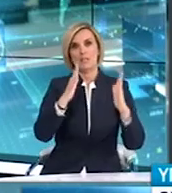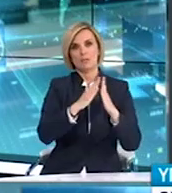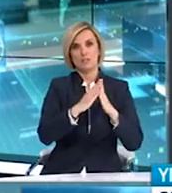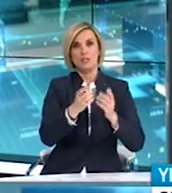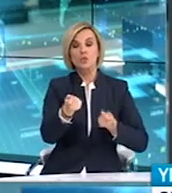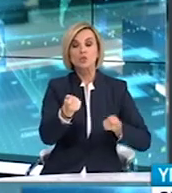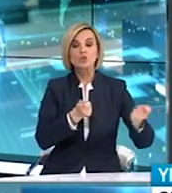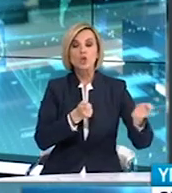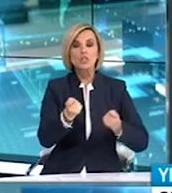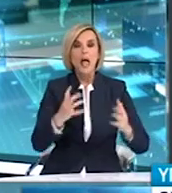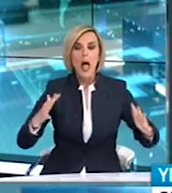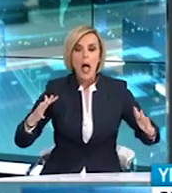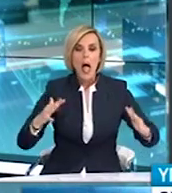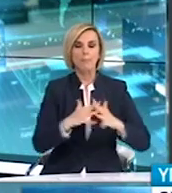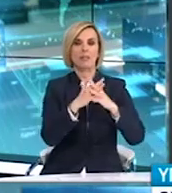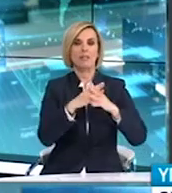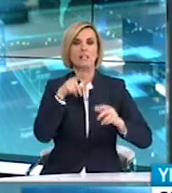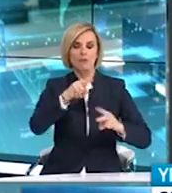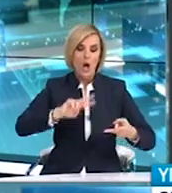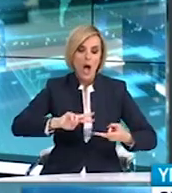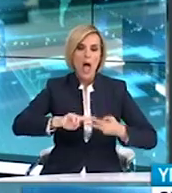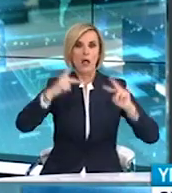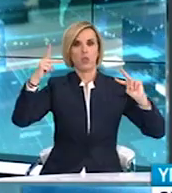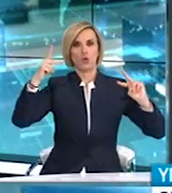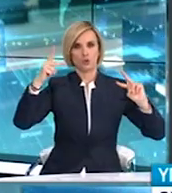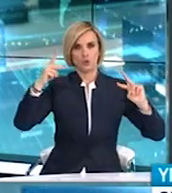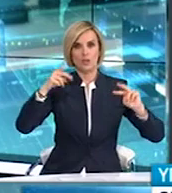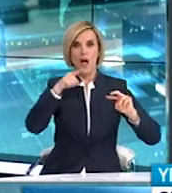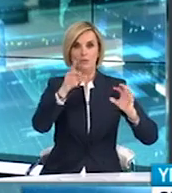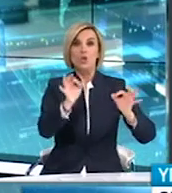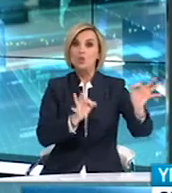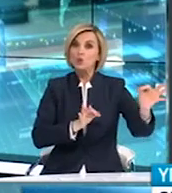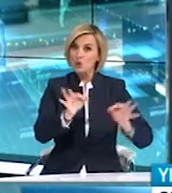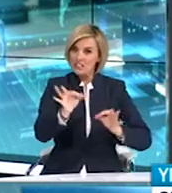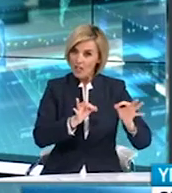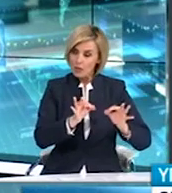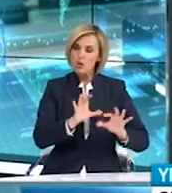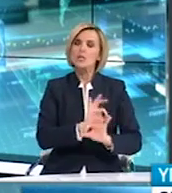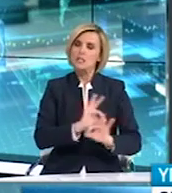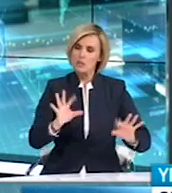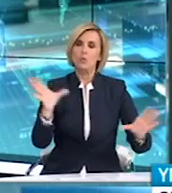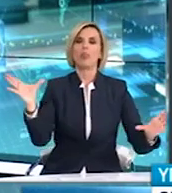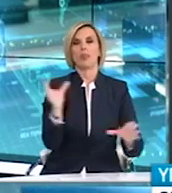συντονισμένη αντεπίθεσή μας σε αυτόν τον αόρατο, δύσκολο εχθρό. Είναι το σχέδιο που θα μας εξασφαλίσει τη νίκη. Μένουμε σπίτι και μόνο